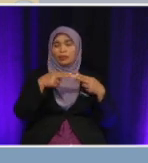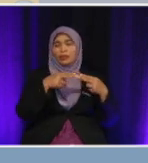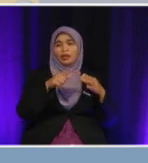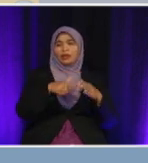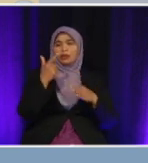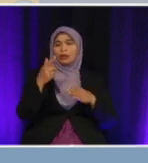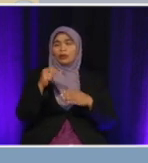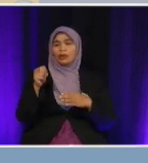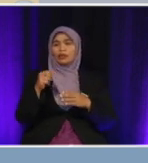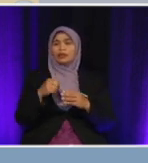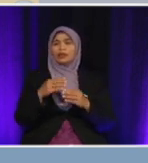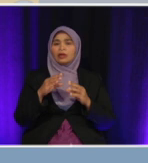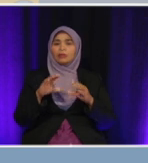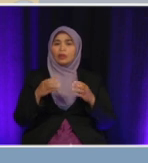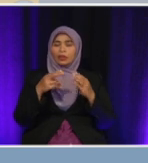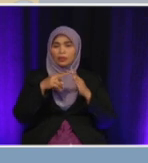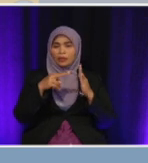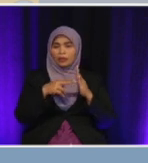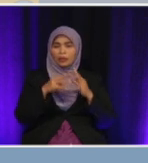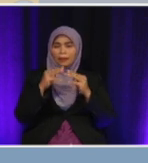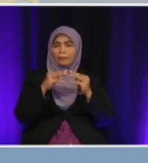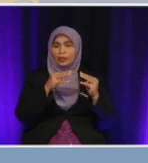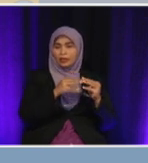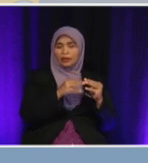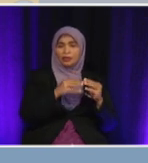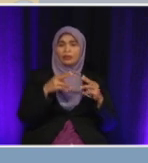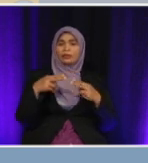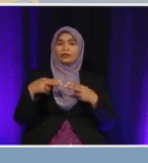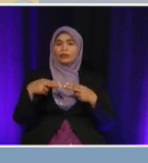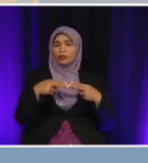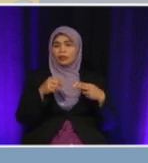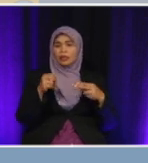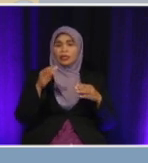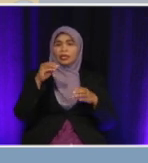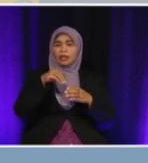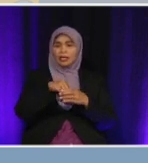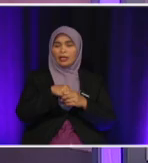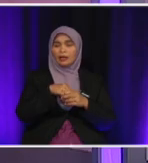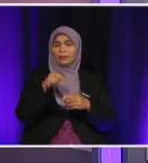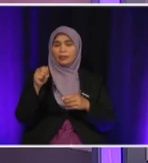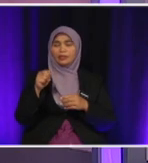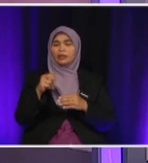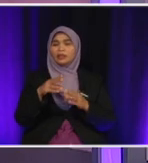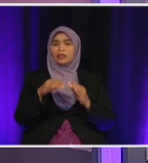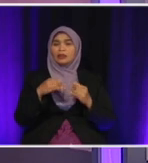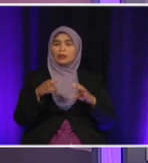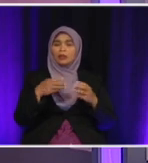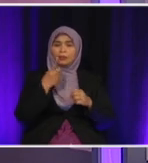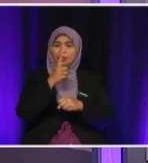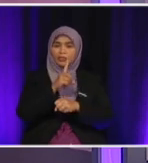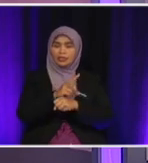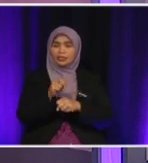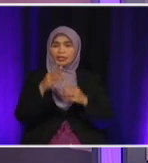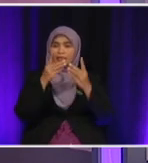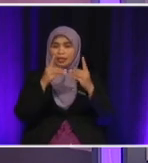Betul menggubal Piagam Madinah itu ialah hubungan dalam main oke mengikat perjanjian damai atau